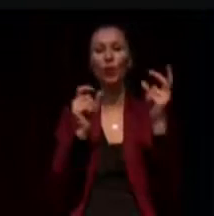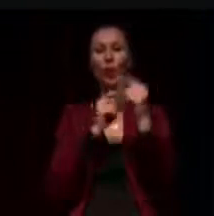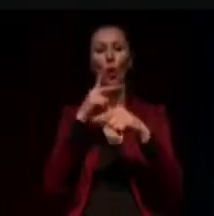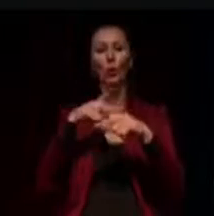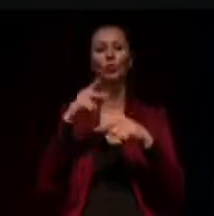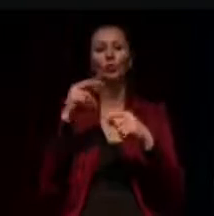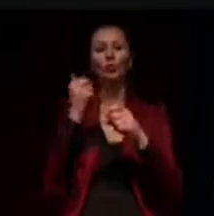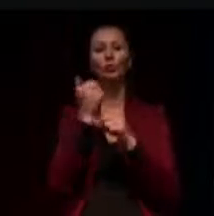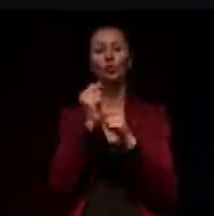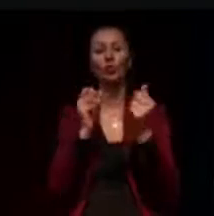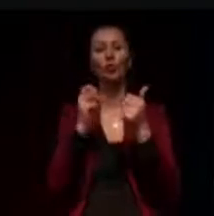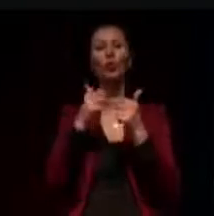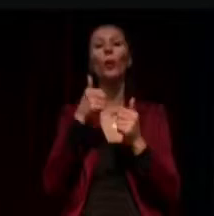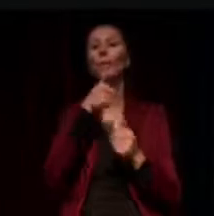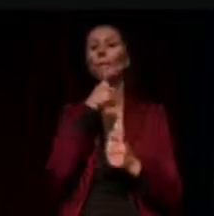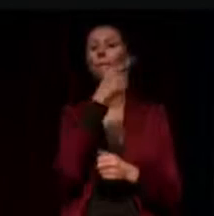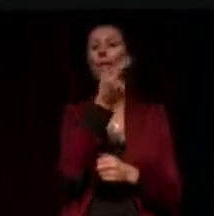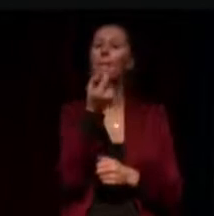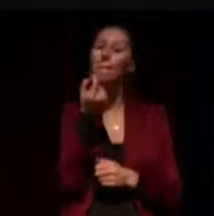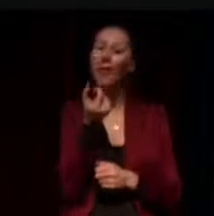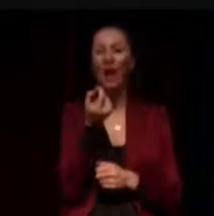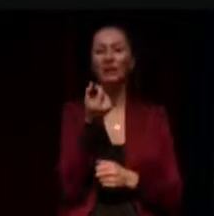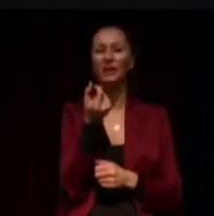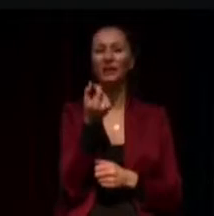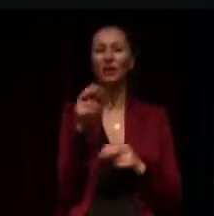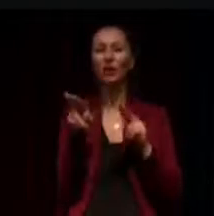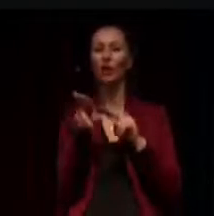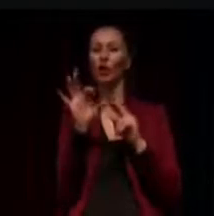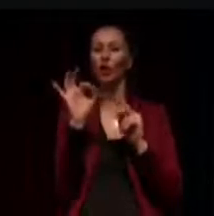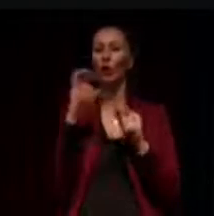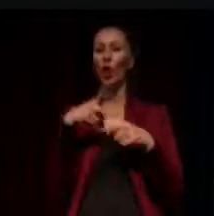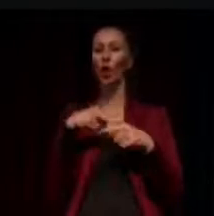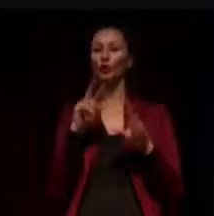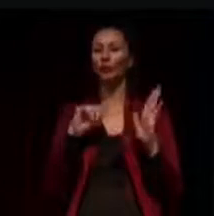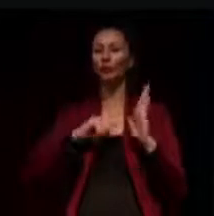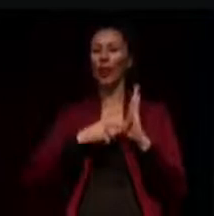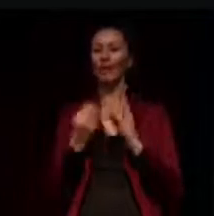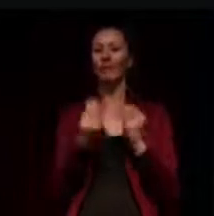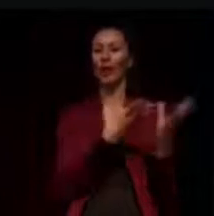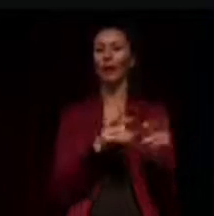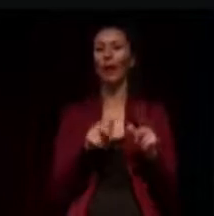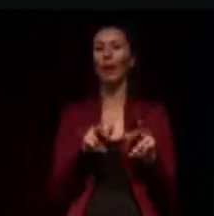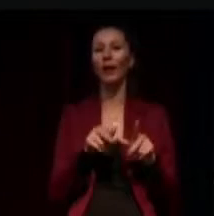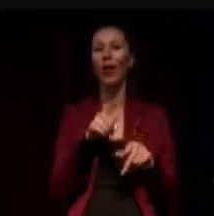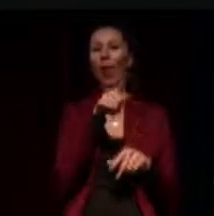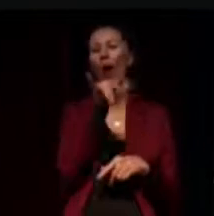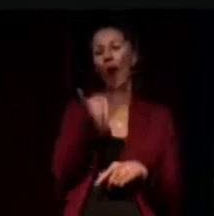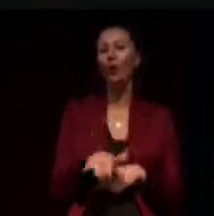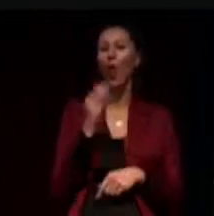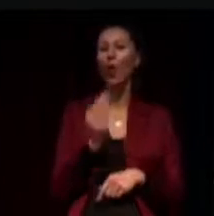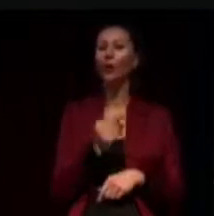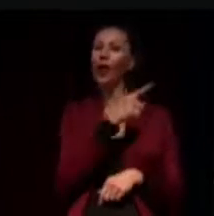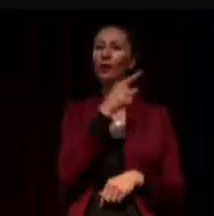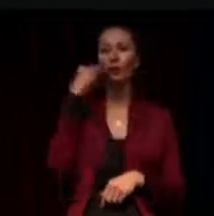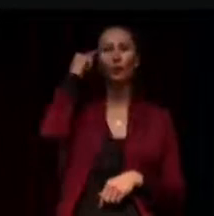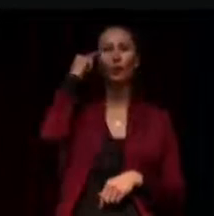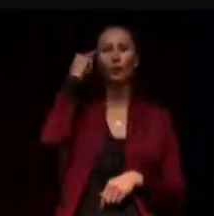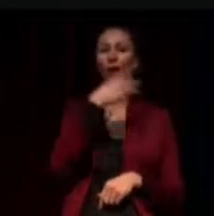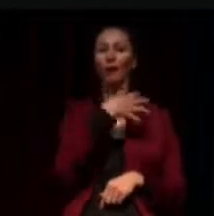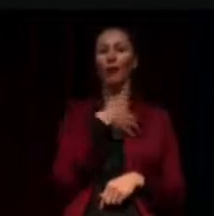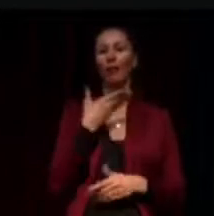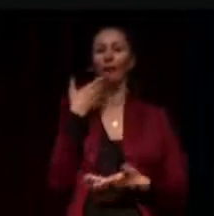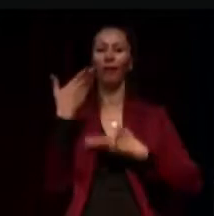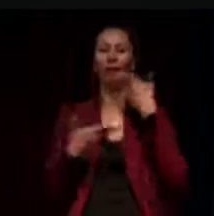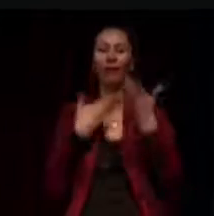Özgür Hızar kardeşime de biraz şey verdi, koz vermiş oldu. O da haklı olarak o çerçevede düşüncelerini dile